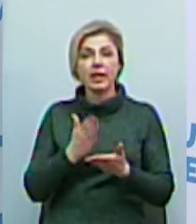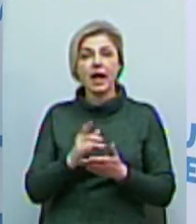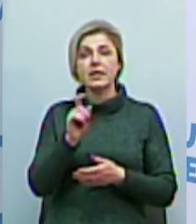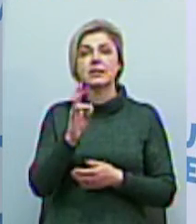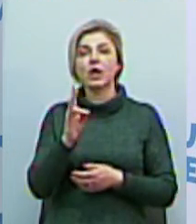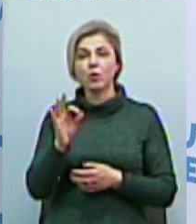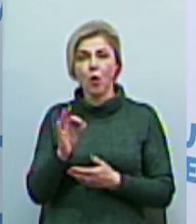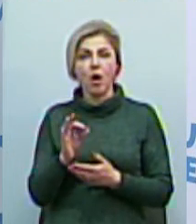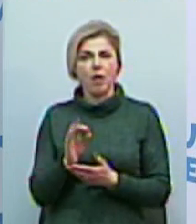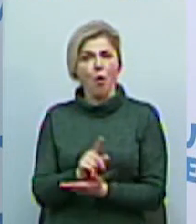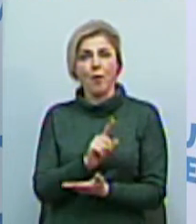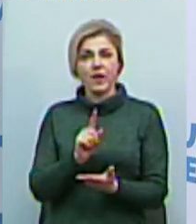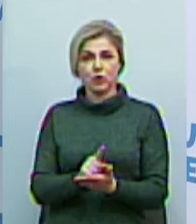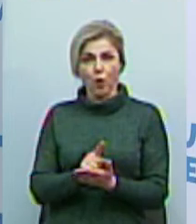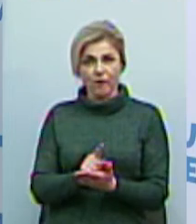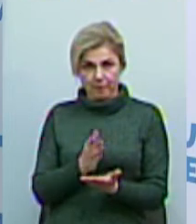оцінювання обов'язковим?